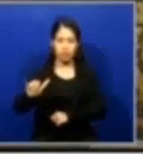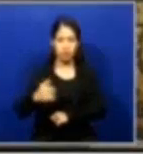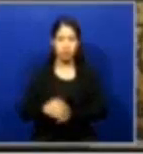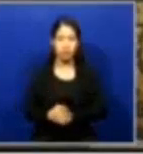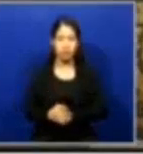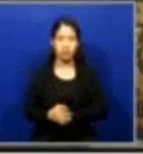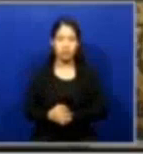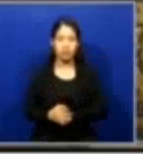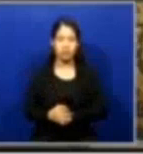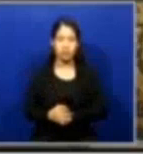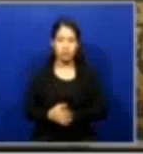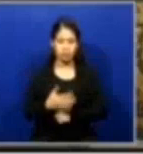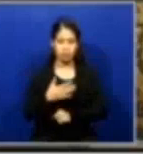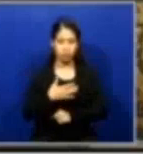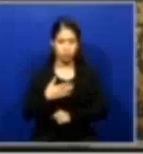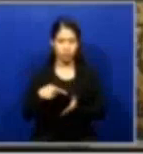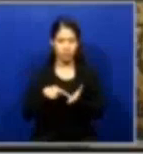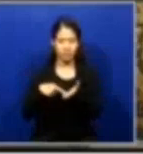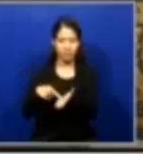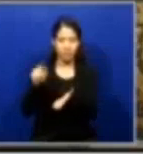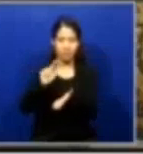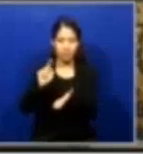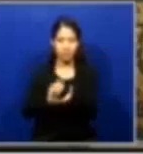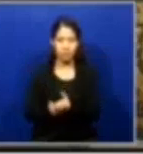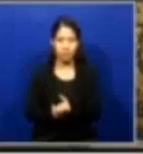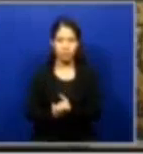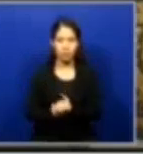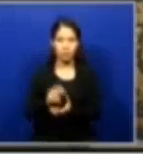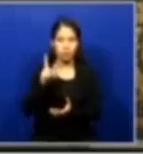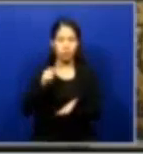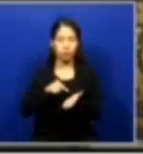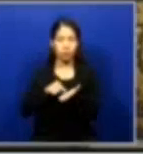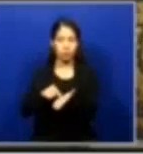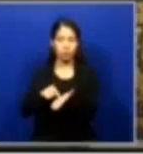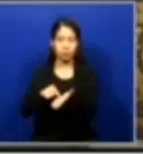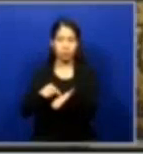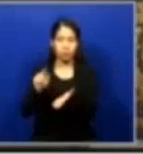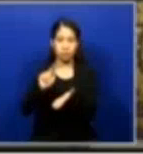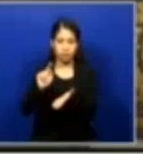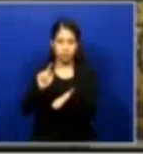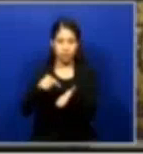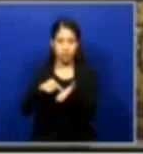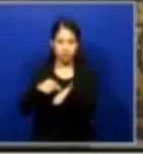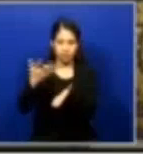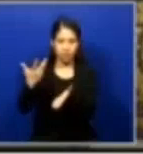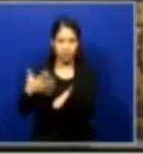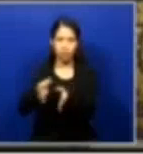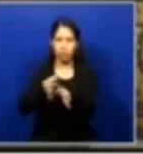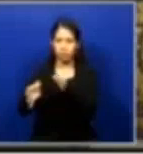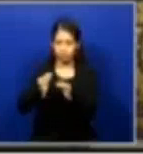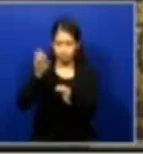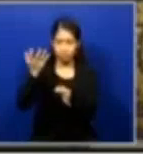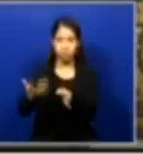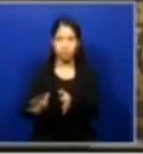การผมมีข้อเสนอซึ่งได้เสนอไว้ในตอนอภิปรายแล้ว